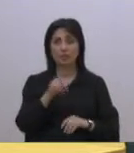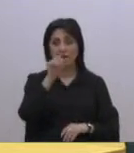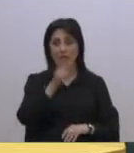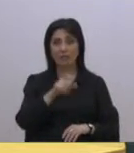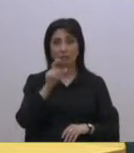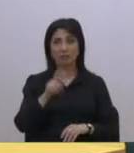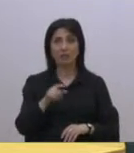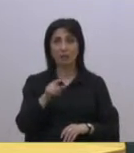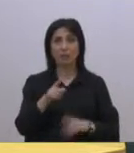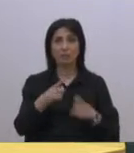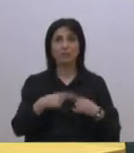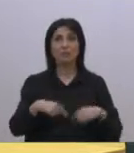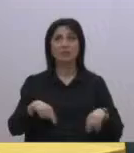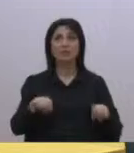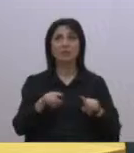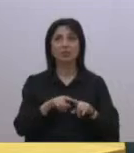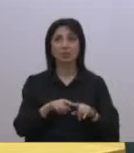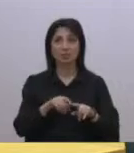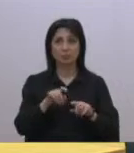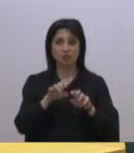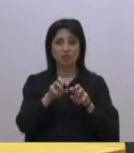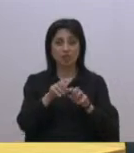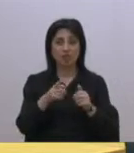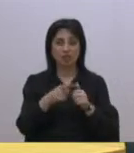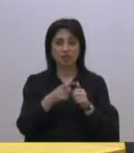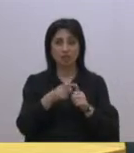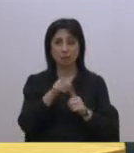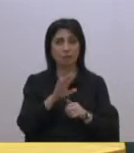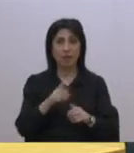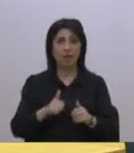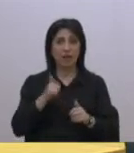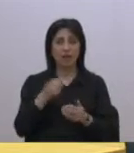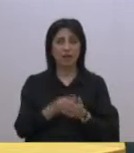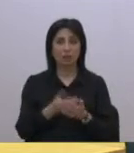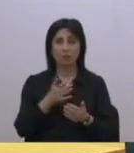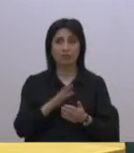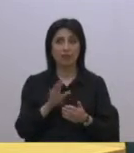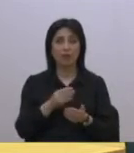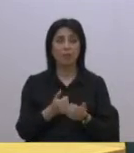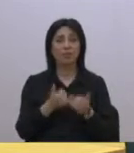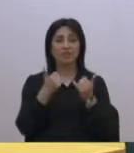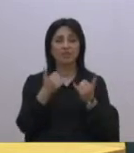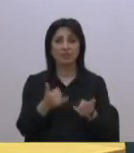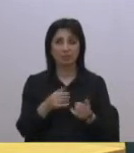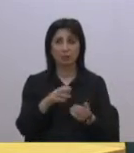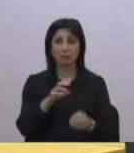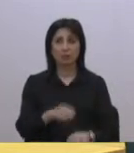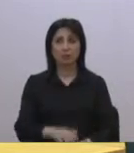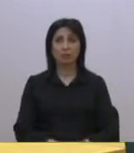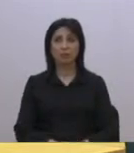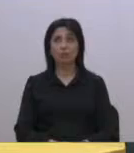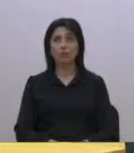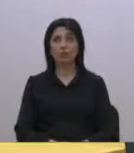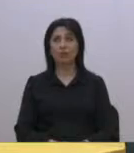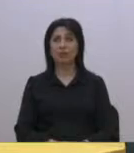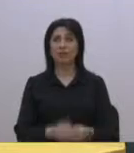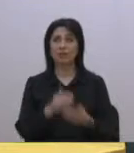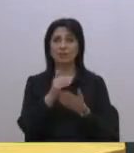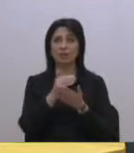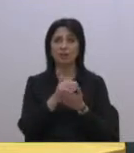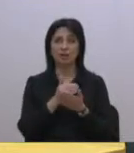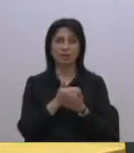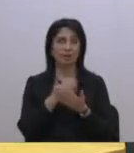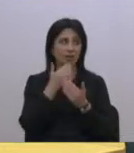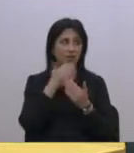ადამიანი ამ საზოგადოების ჭანჭიკად ითვლებოდა და არა ღირებულებად და არა პატივისცემის ობიექტად, ხო? და საბოლოო